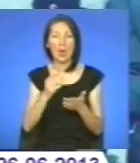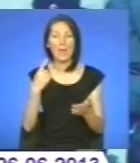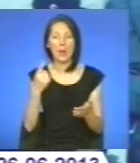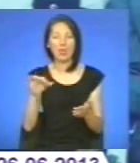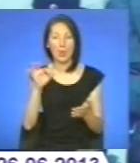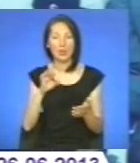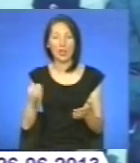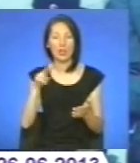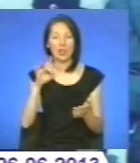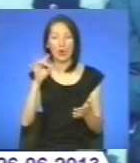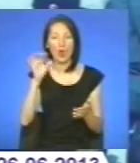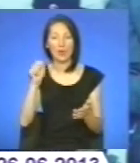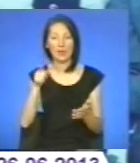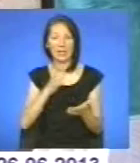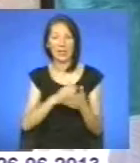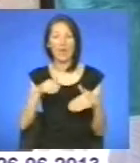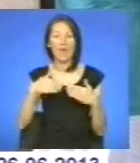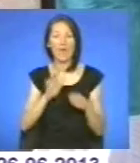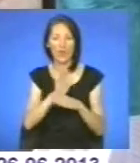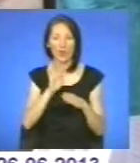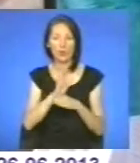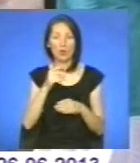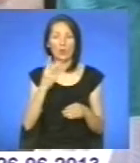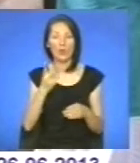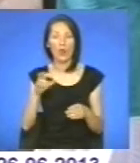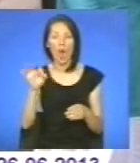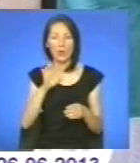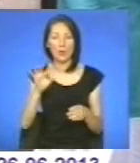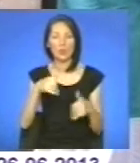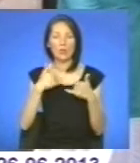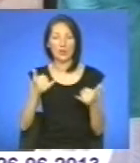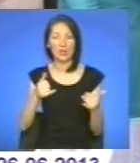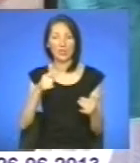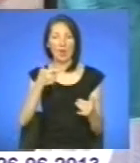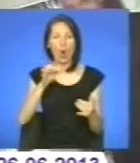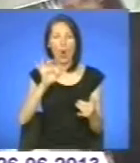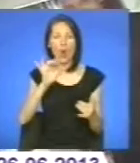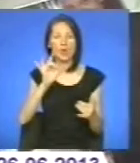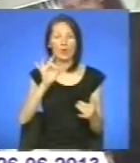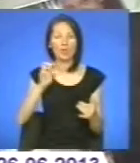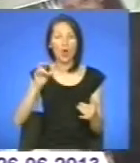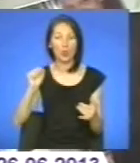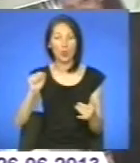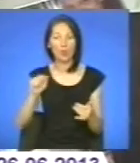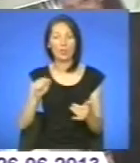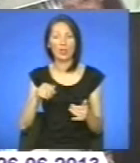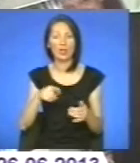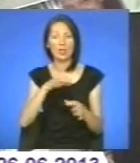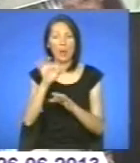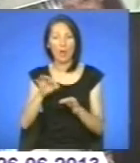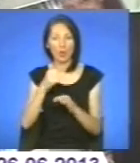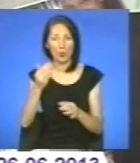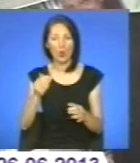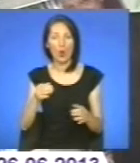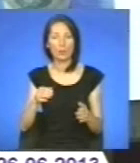двох інших монет, приурочених Олесю Гончару, Івану Франку. За проектом Любомира Півсетка у Козові на будинку, де виступав